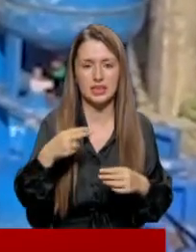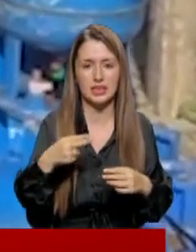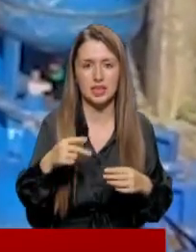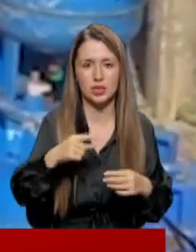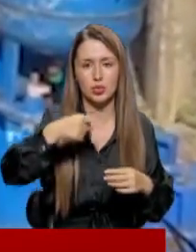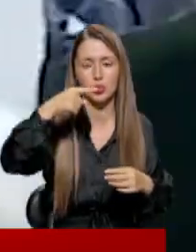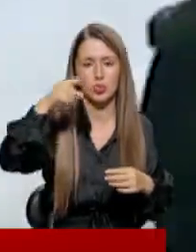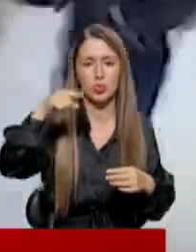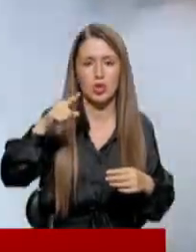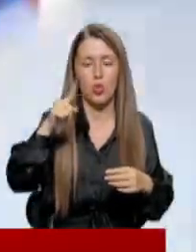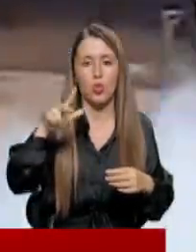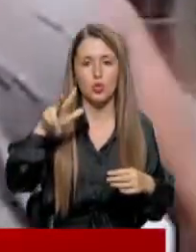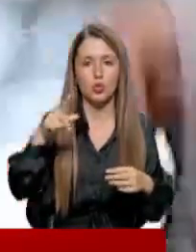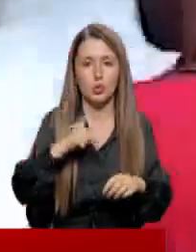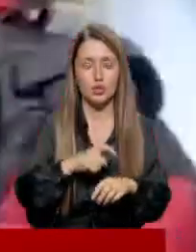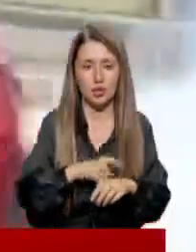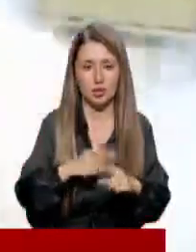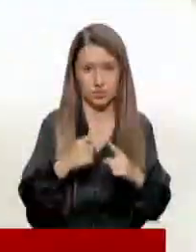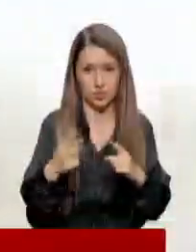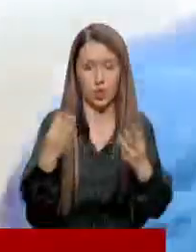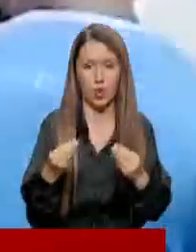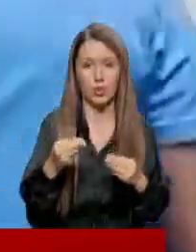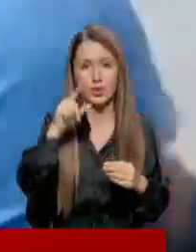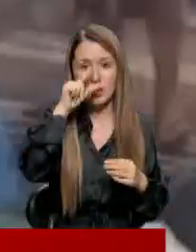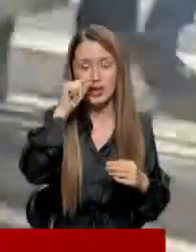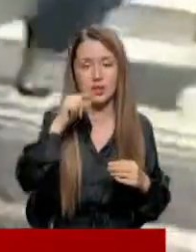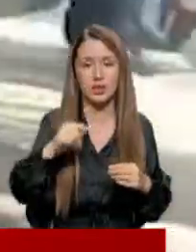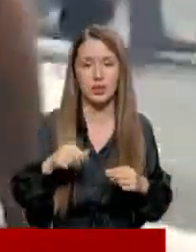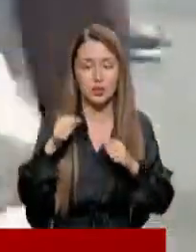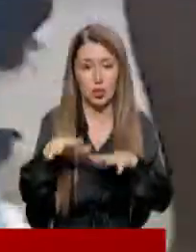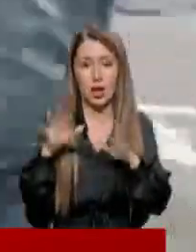günde 13 saati bulması sonrası Mart ayında gösteriler başladı.